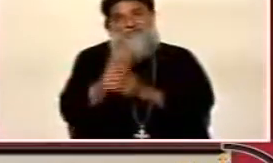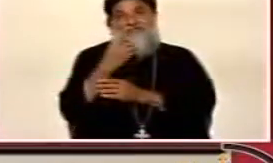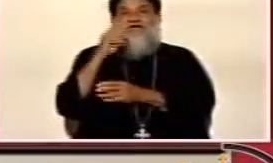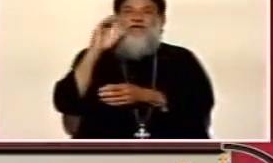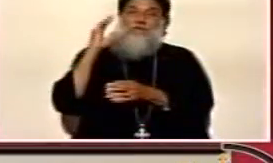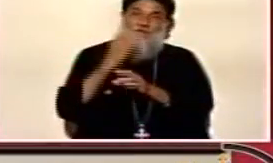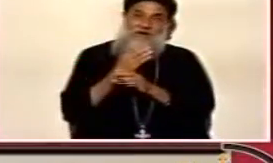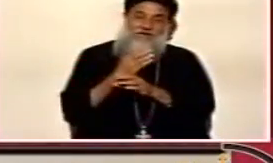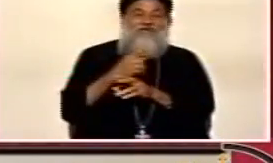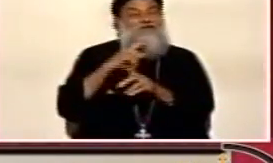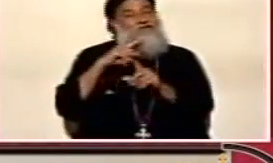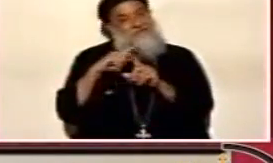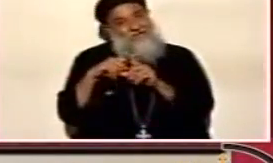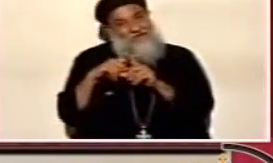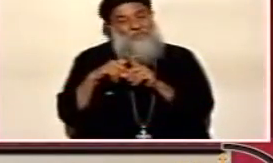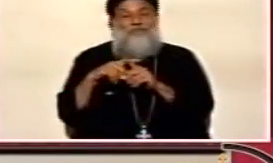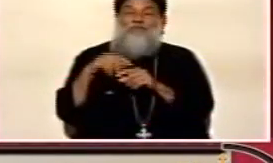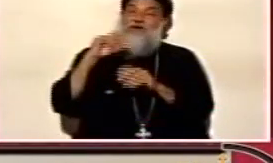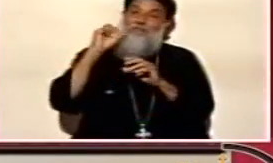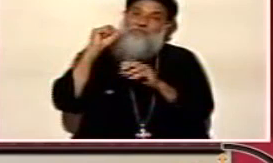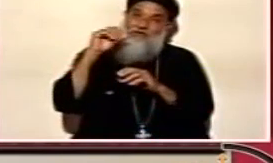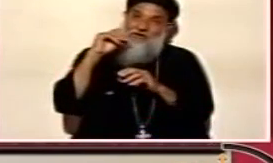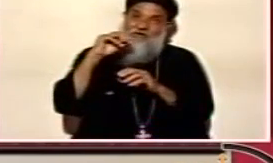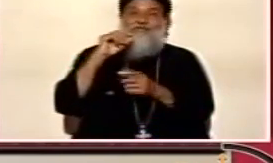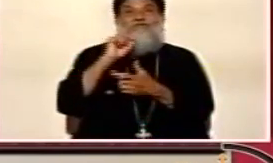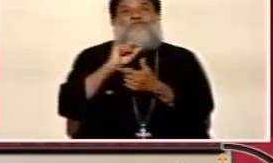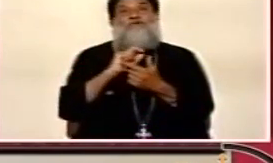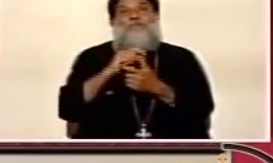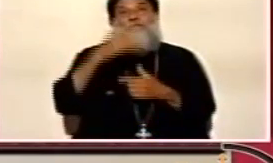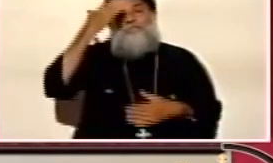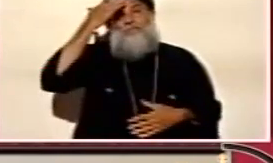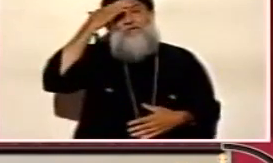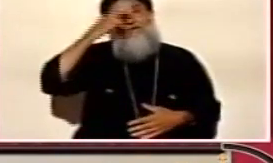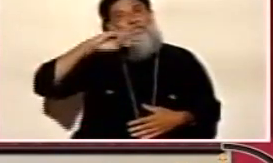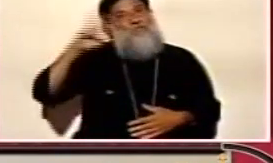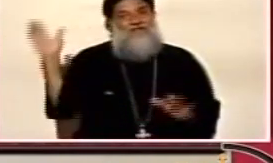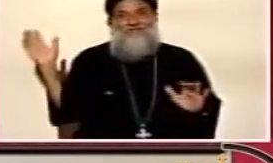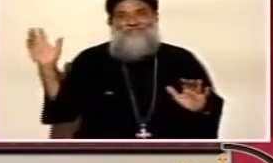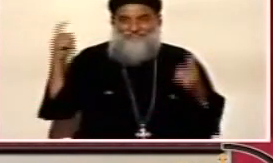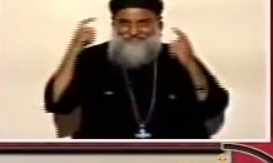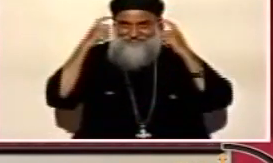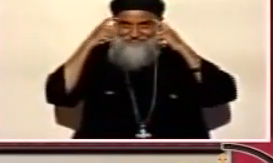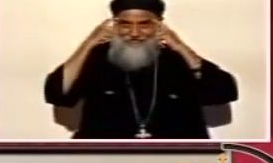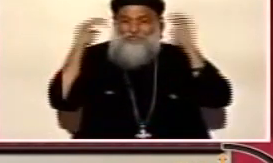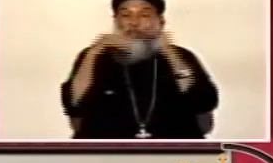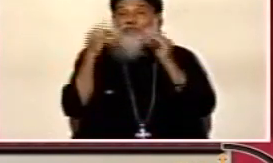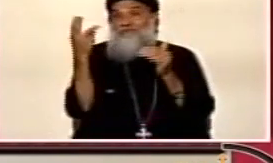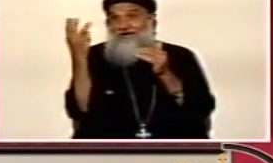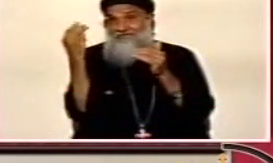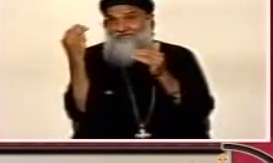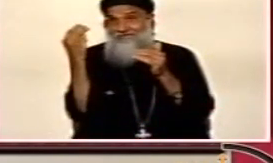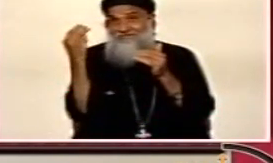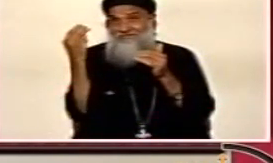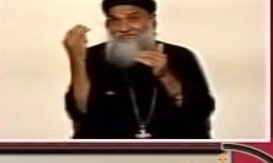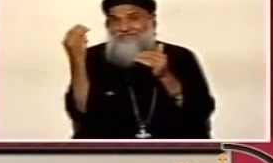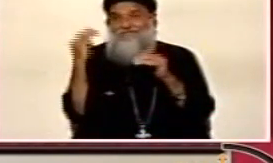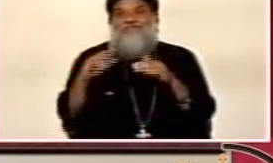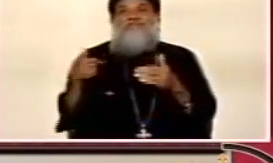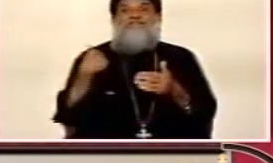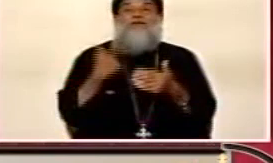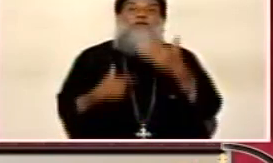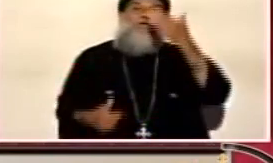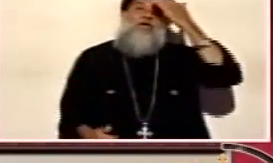البركة ده. لا ما يبقاش خاص بالبركة بقى إلا لو جه 30. لازم يجي 30. لو